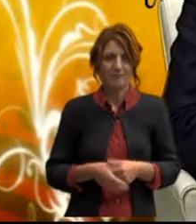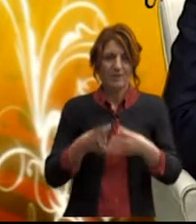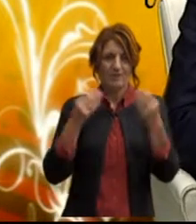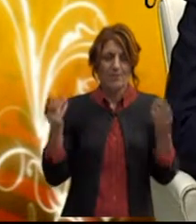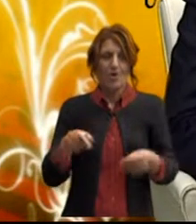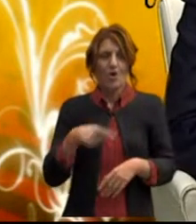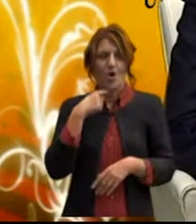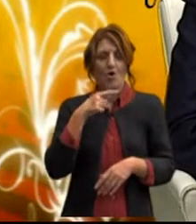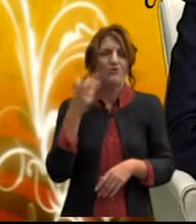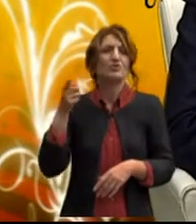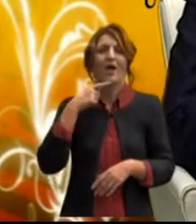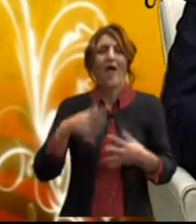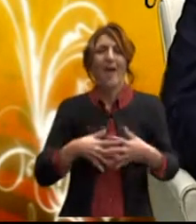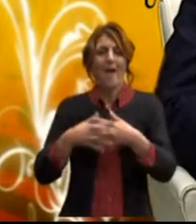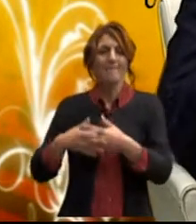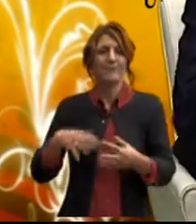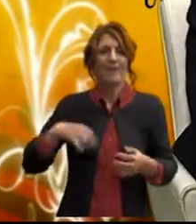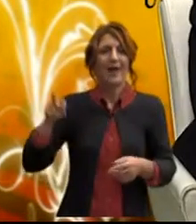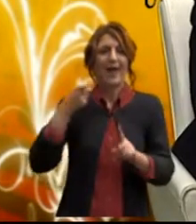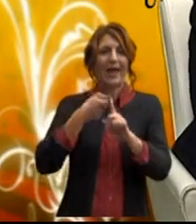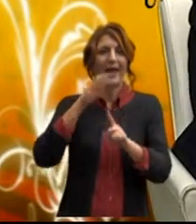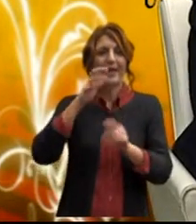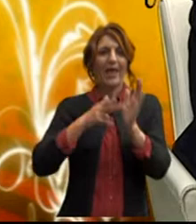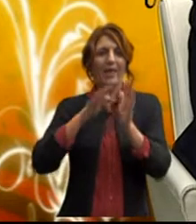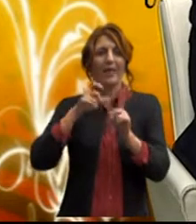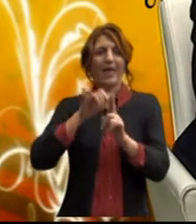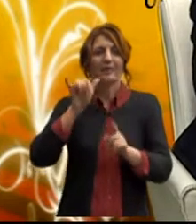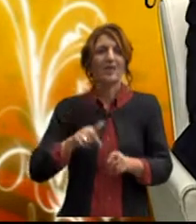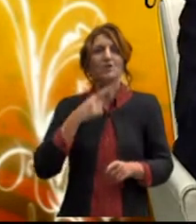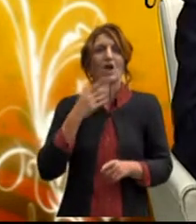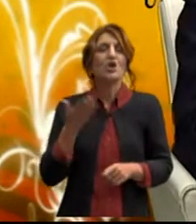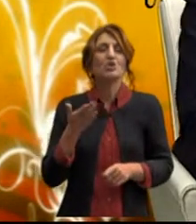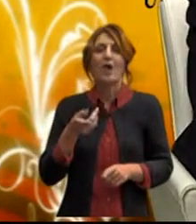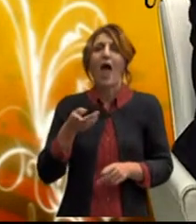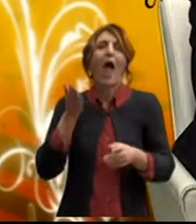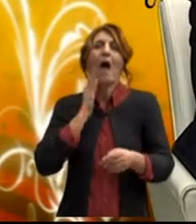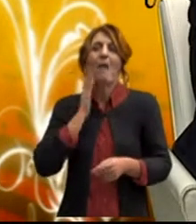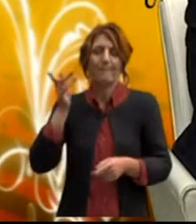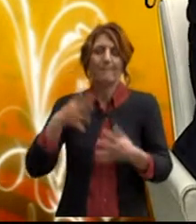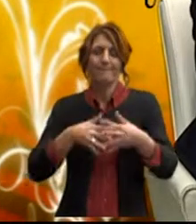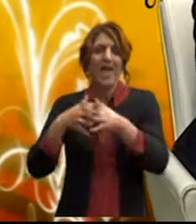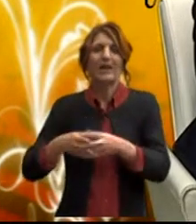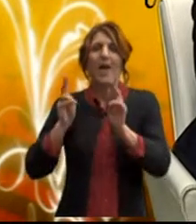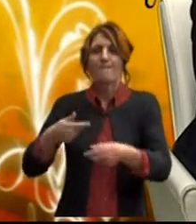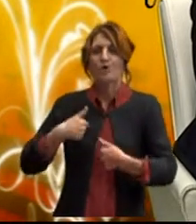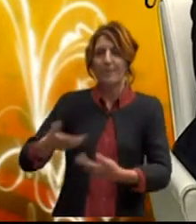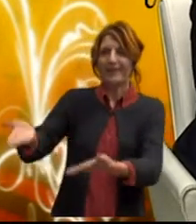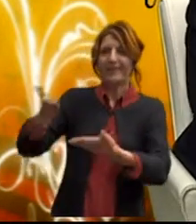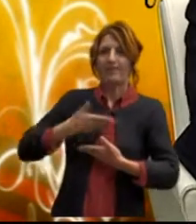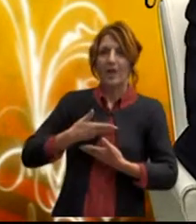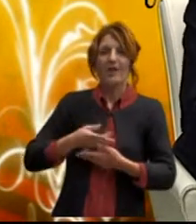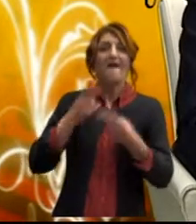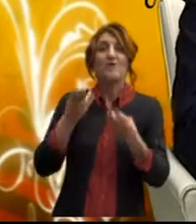citiraju Kennedyja, dakle, koji je rekao, ne pitajte šta Amerika može dati vama, nego šta vi morate dati Americi. E, čini mi se da se i mi